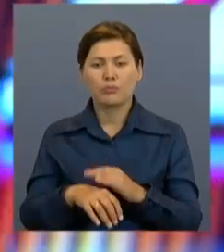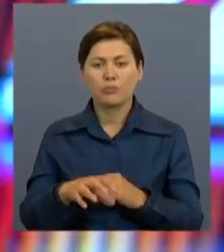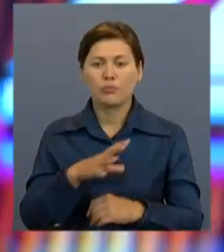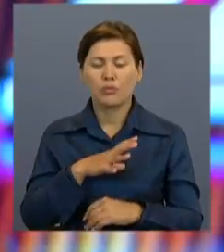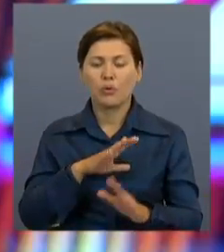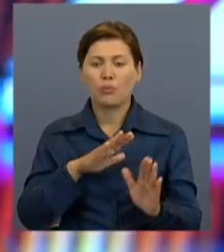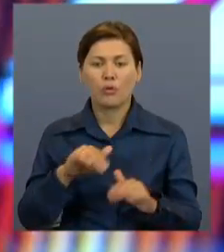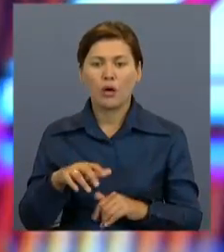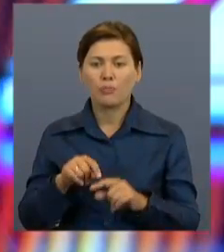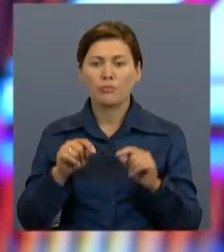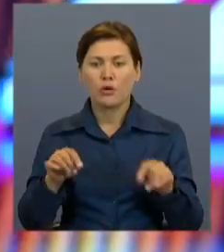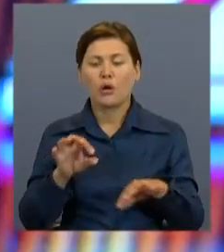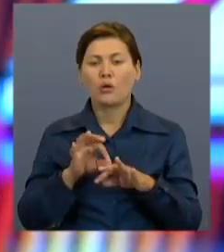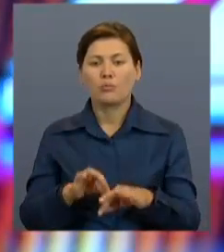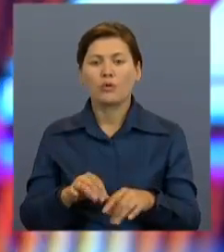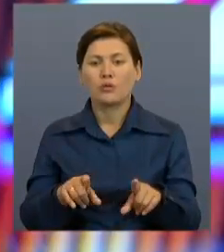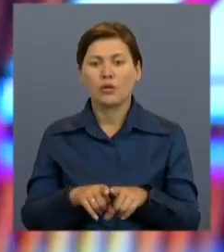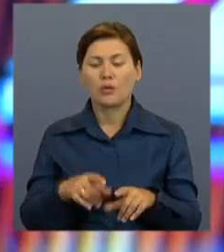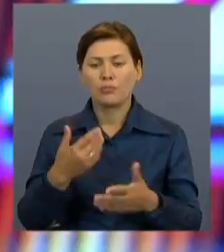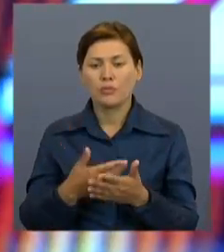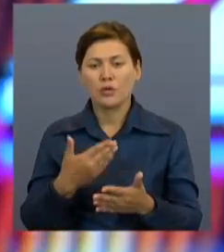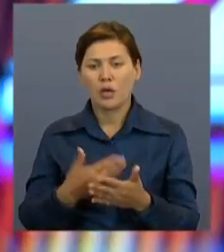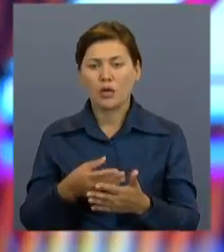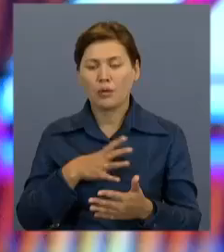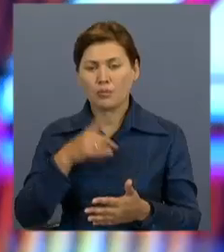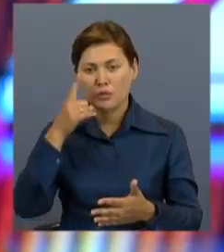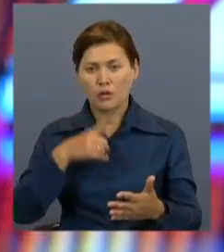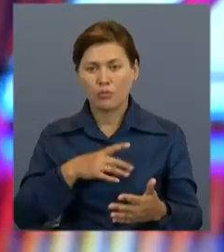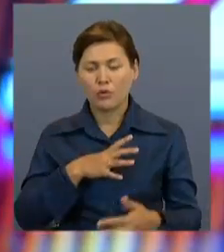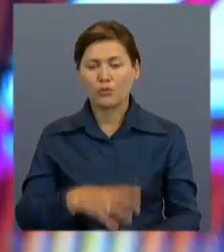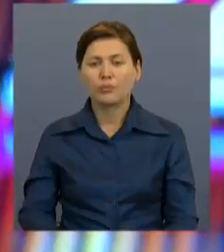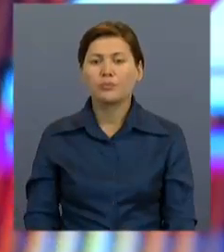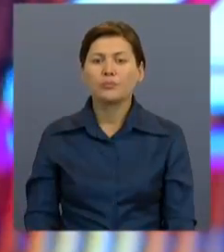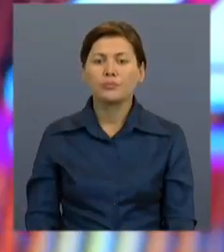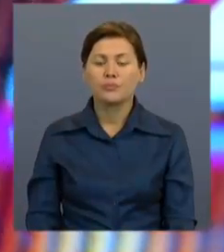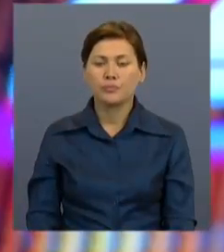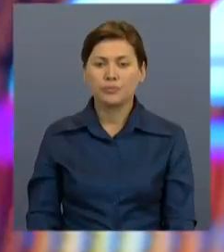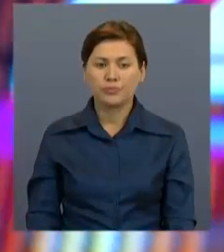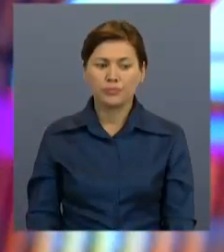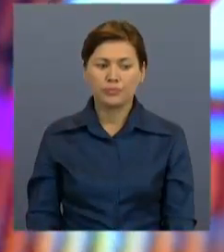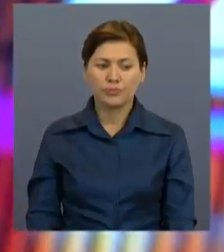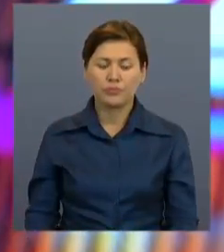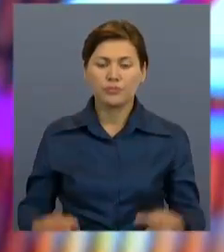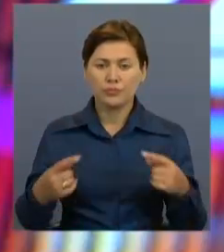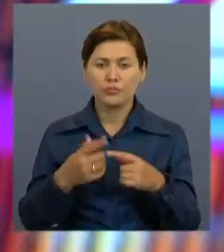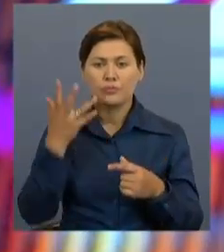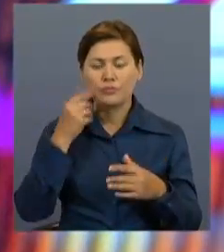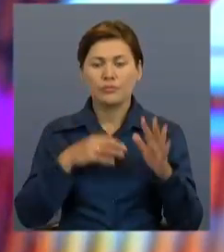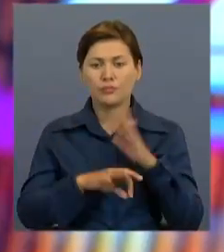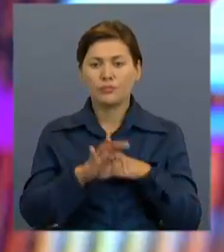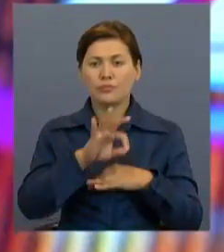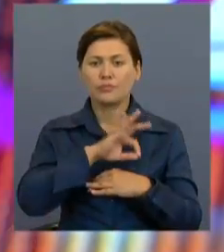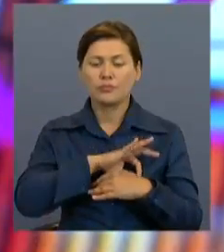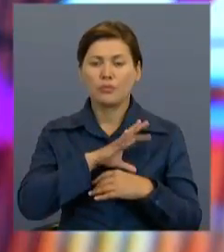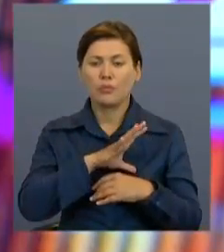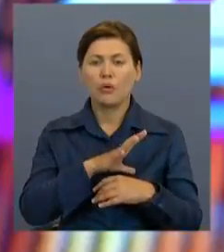кіргізгеннен кейін ашық жүргізіледі деген мысалы сенім оған болу керек. Нақты қашаннан бастап жүзеге асады деп жоспарлап